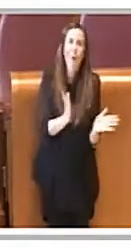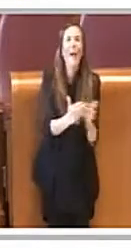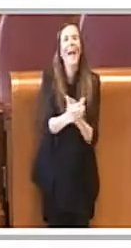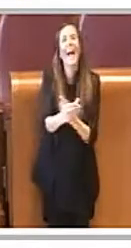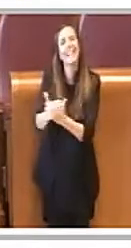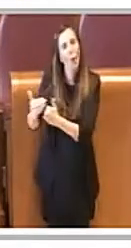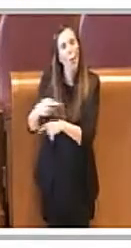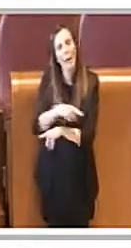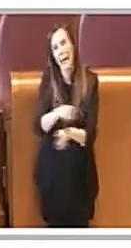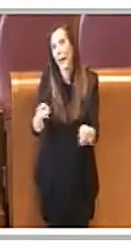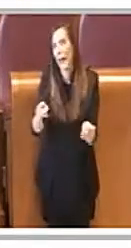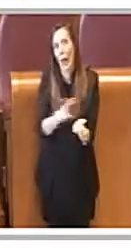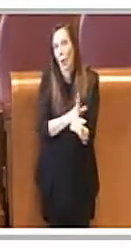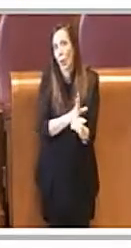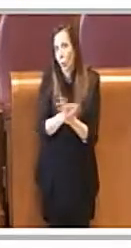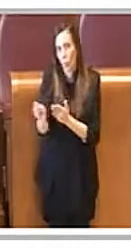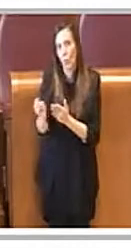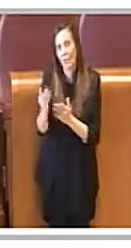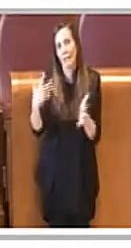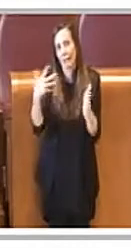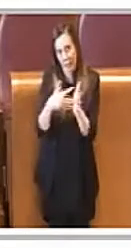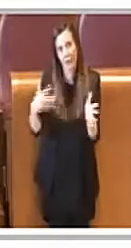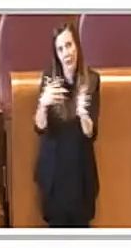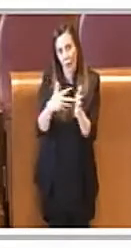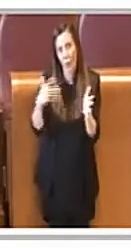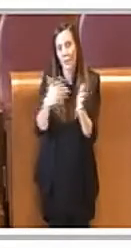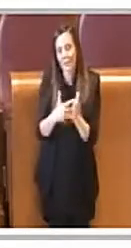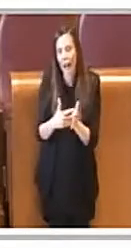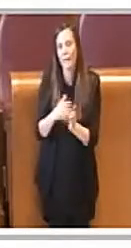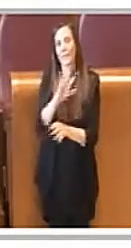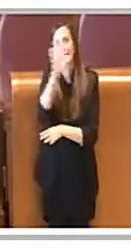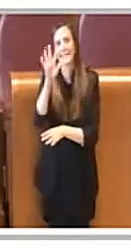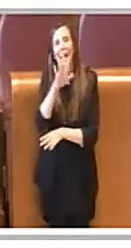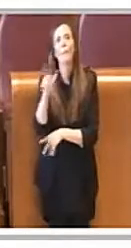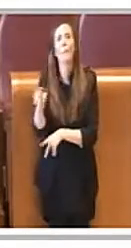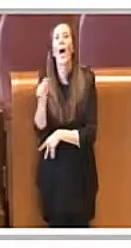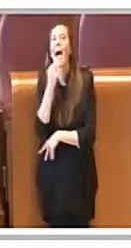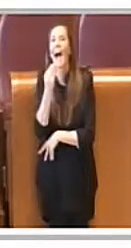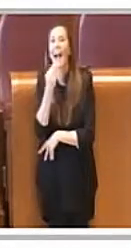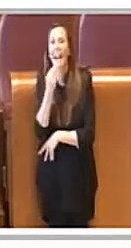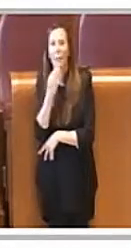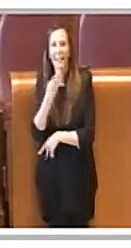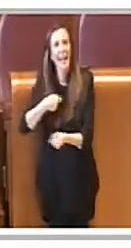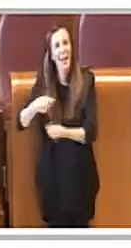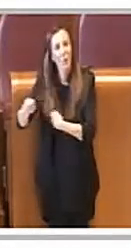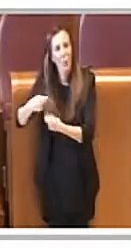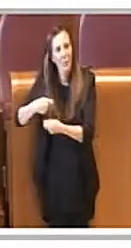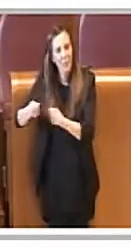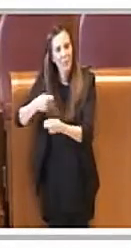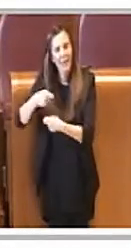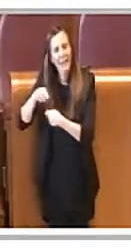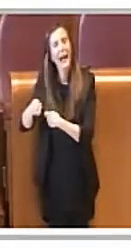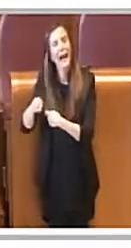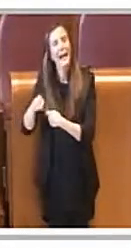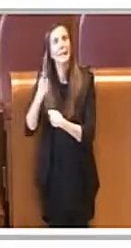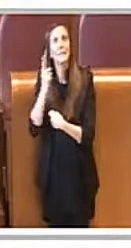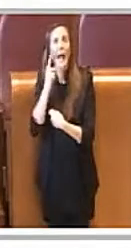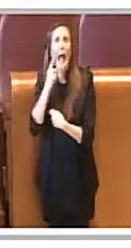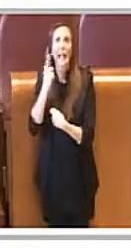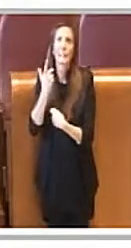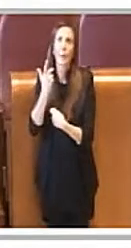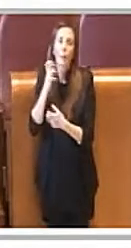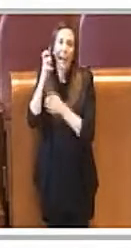sicuramente alcune, faccio un esempio, gli alimentari riescono a continuando a esercitare a sentire meno la